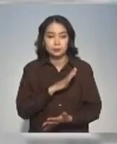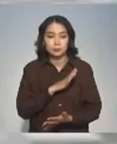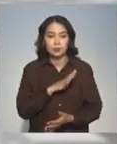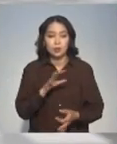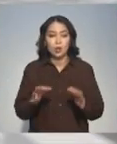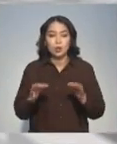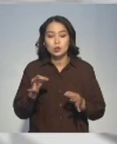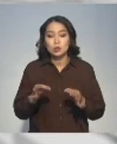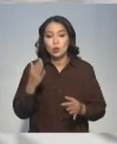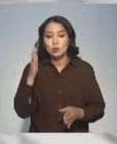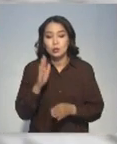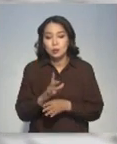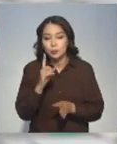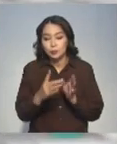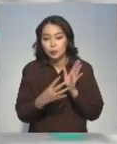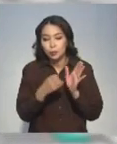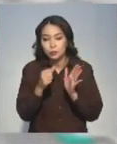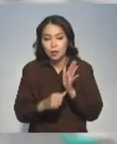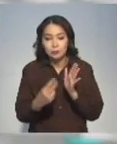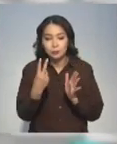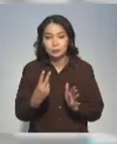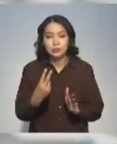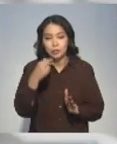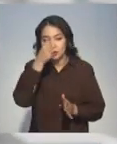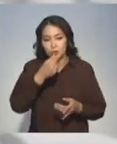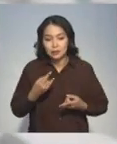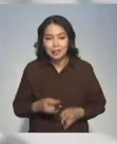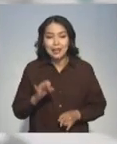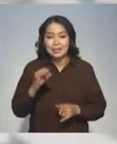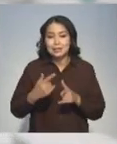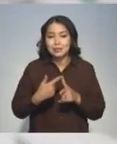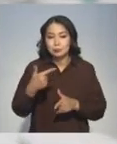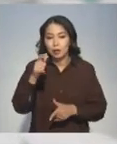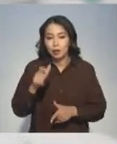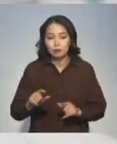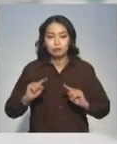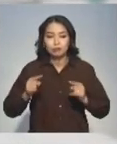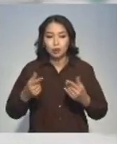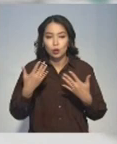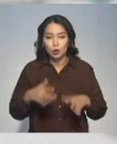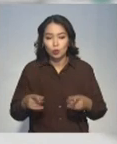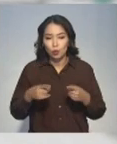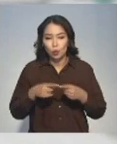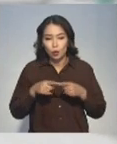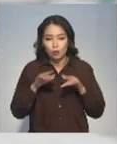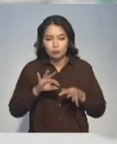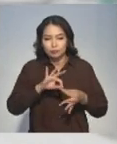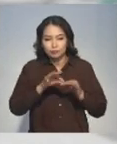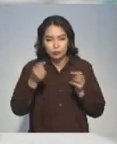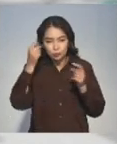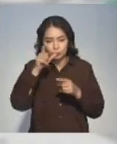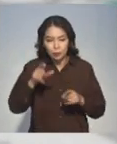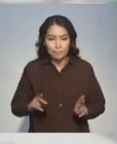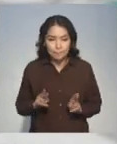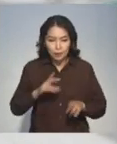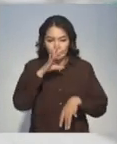Соттың санкциясымен 1962 жылы туған И есімді азамат тұтқындалды. Қылмыстың жанжал кезінде жасалғаны белгілі болды.